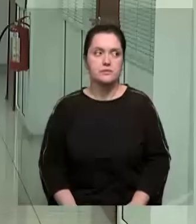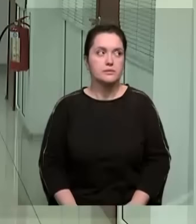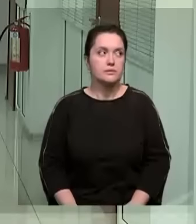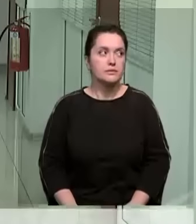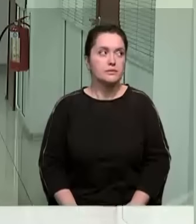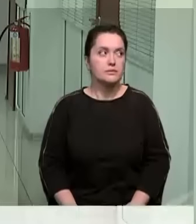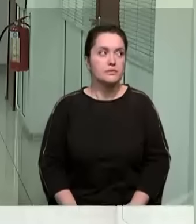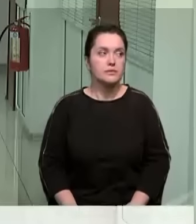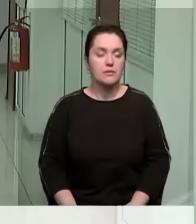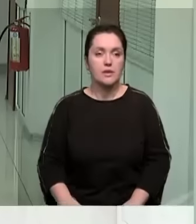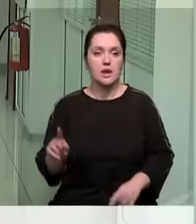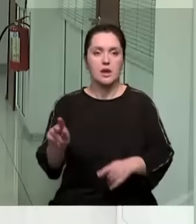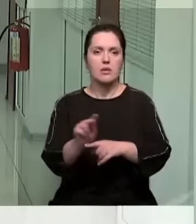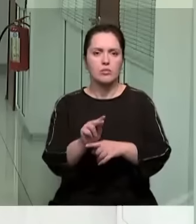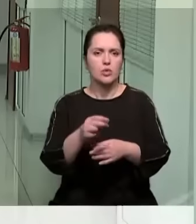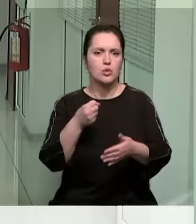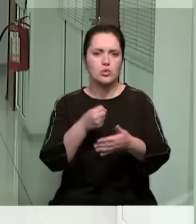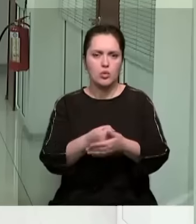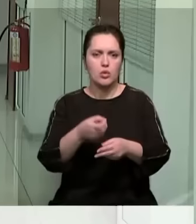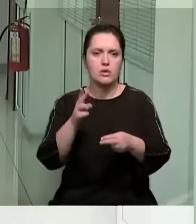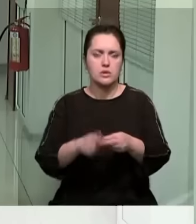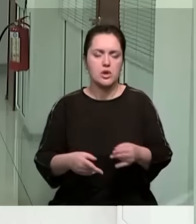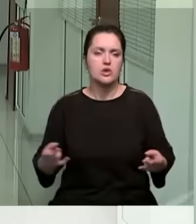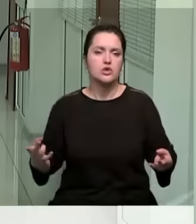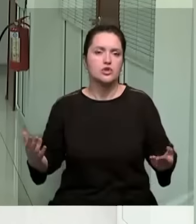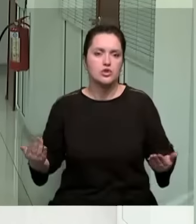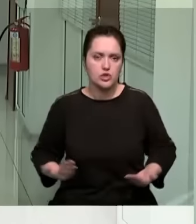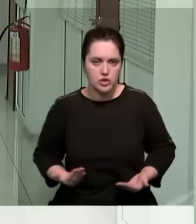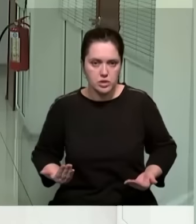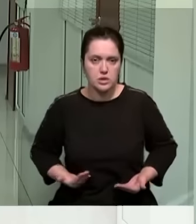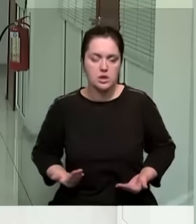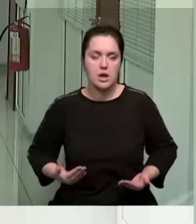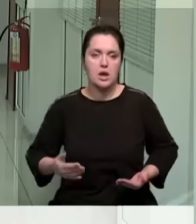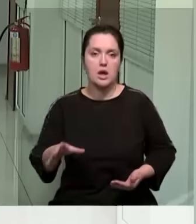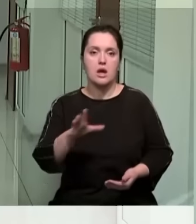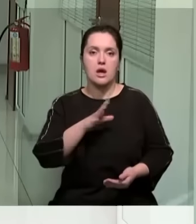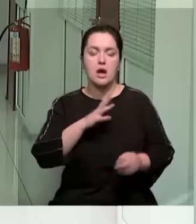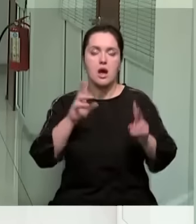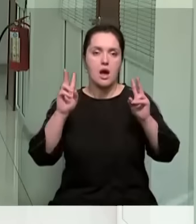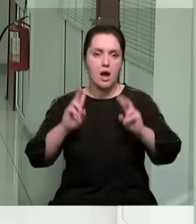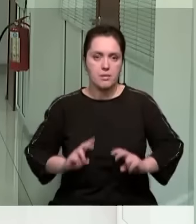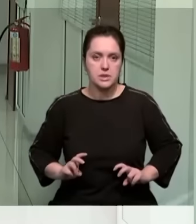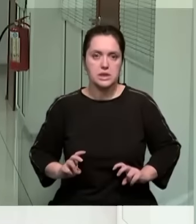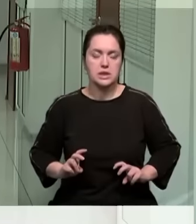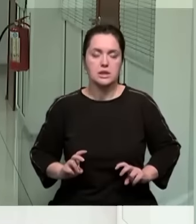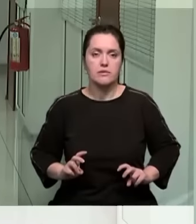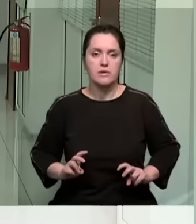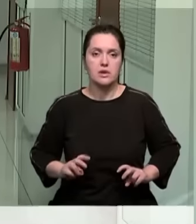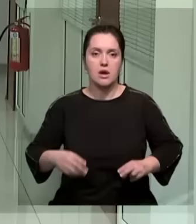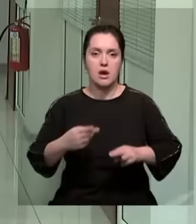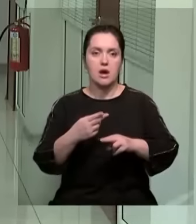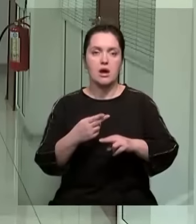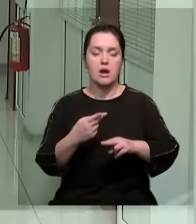они остаются у нас пожизненно. Проходят спектр обследований, который, согласно клиническому протоколу,